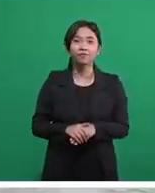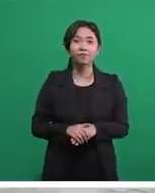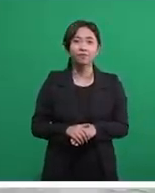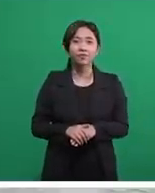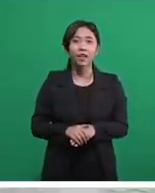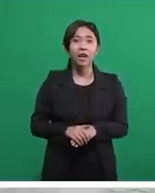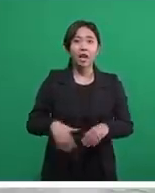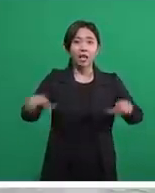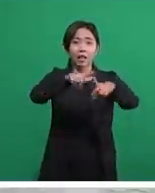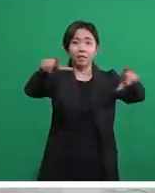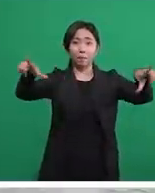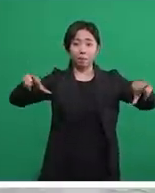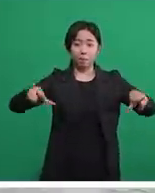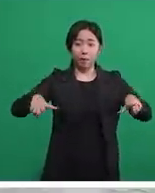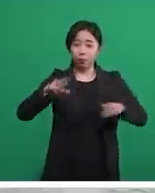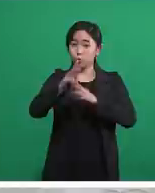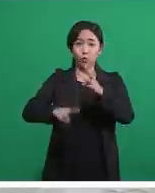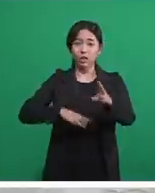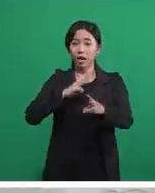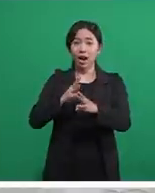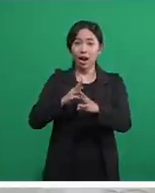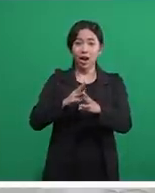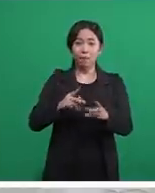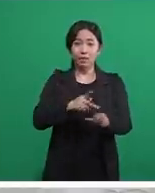pelestarian lingkungan, dan sebagainya.